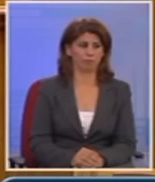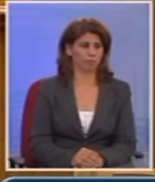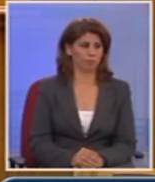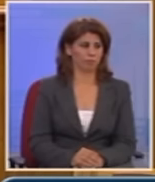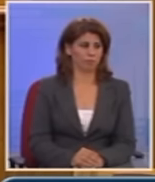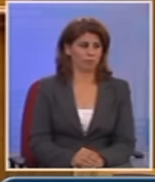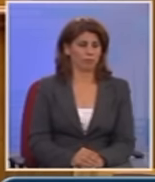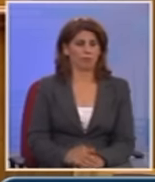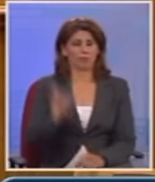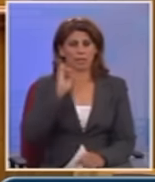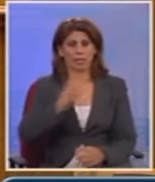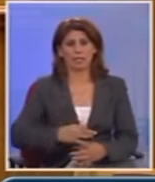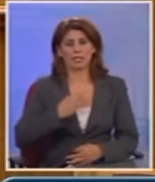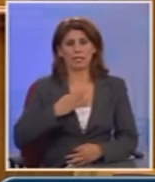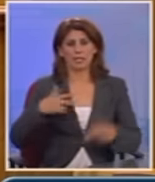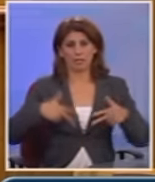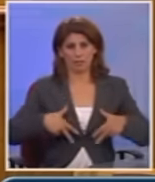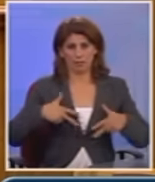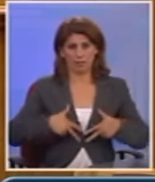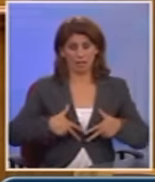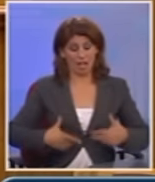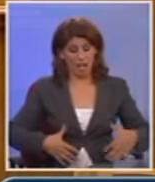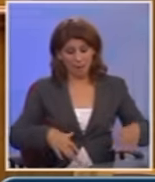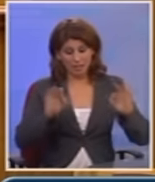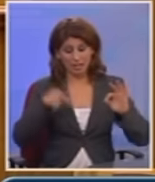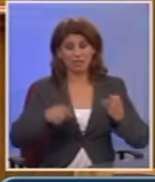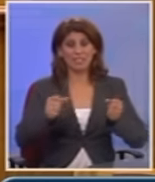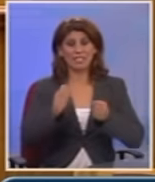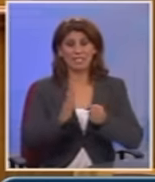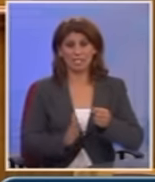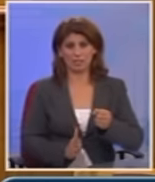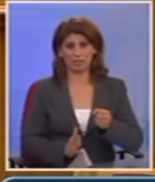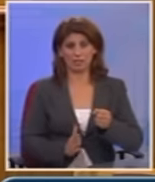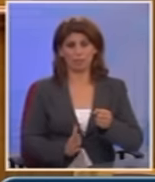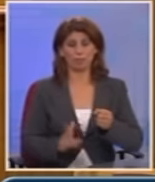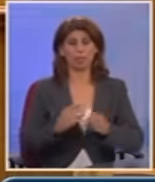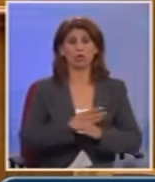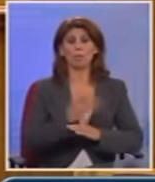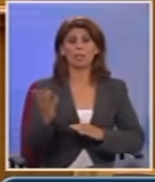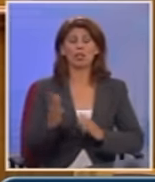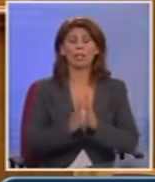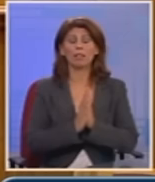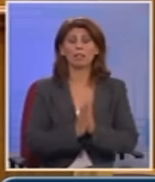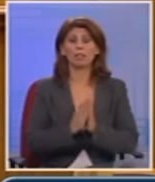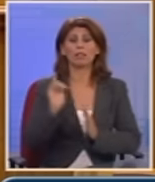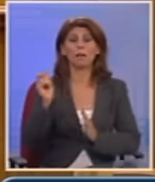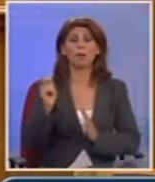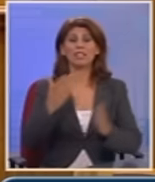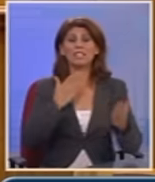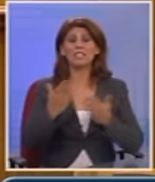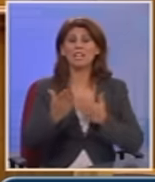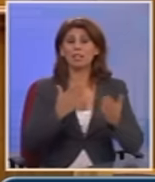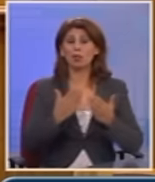Κυρίες και κύριοι της κυβέρνησης, από την αρχή αυτής της κρίσης, το ΠΑΣΟΚ κάνει έκκληση για πολιτική